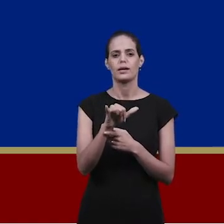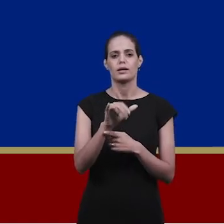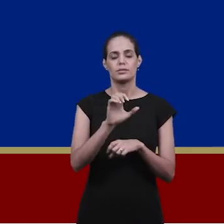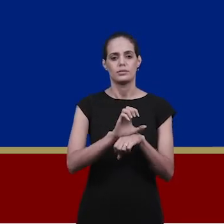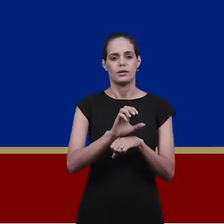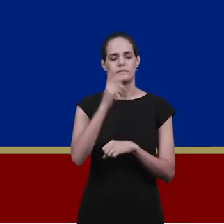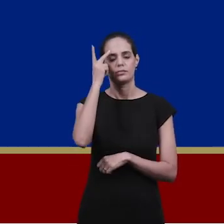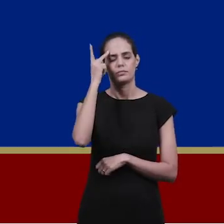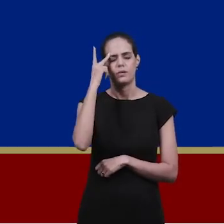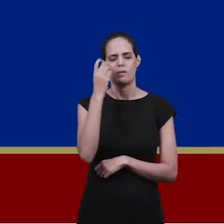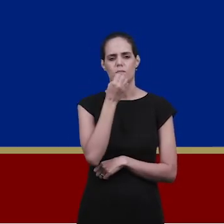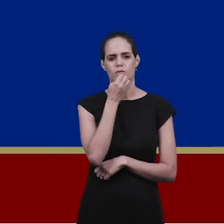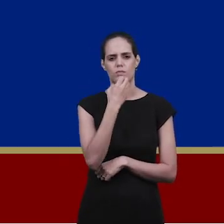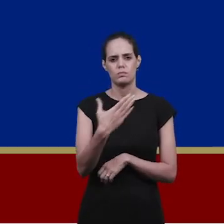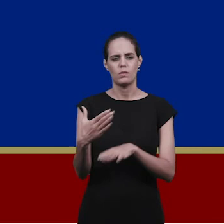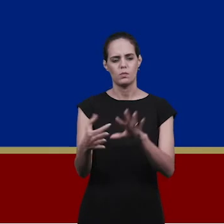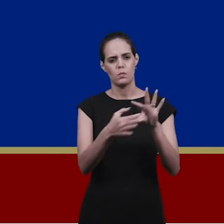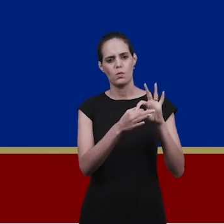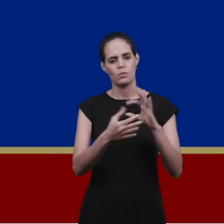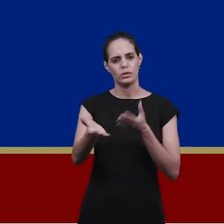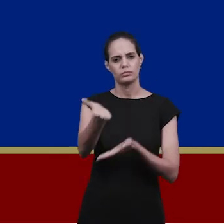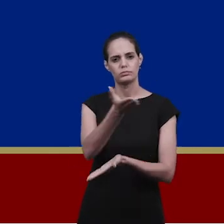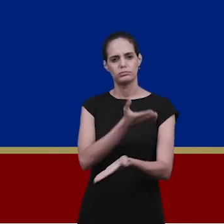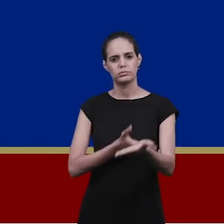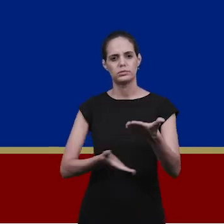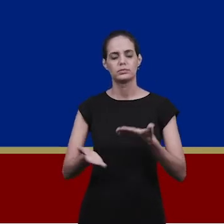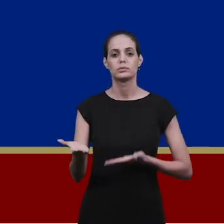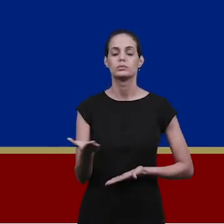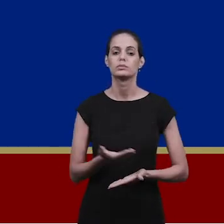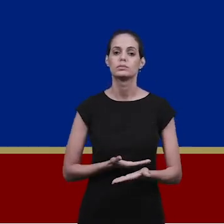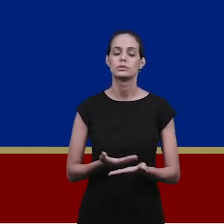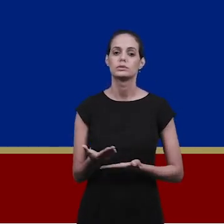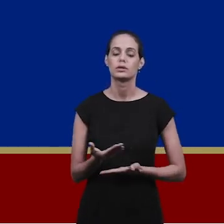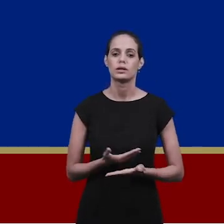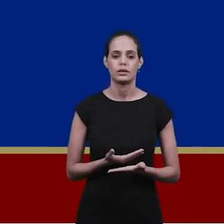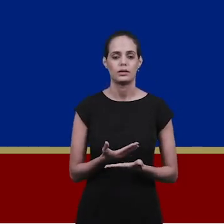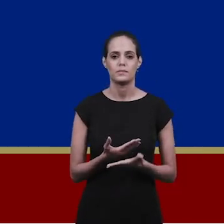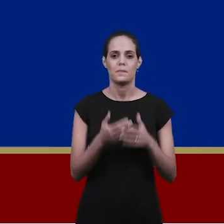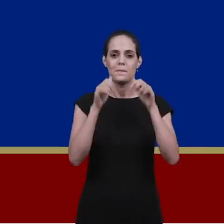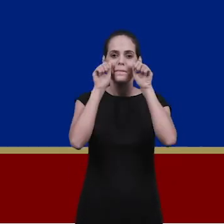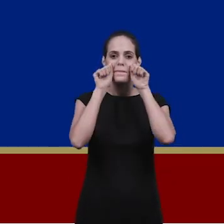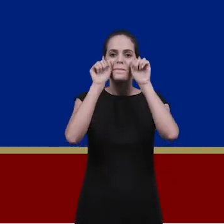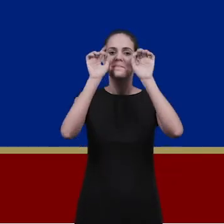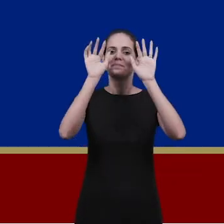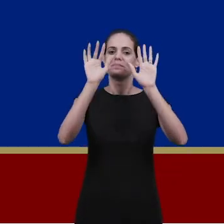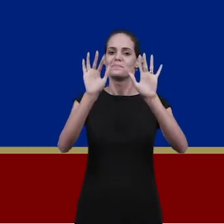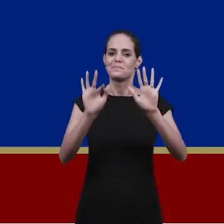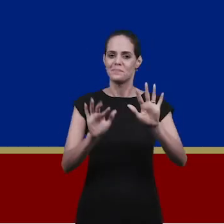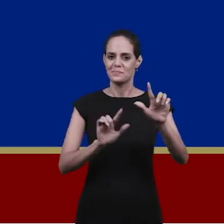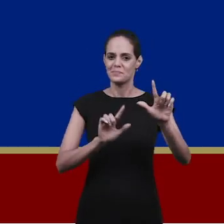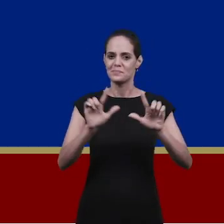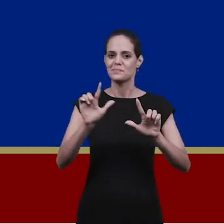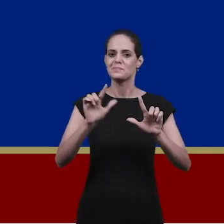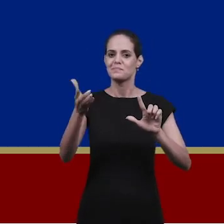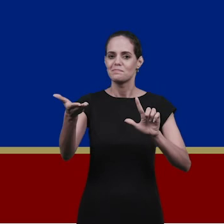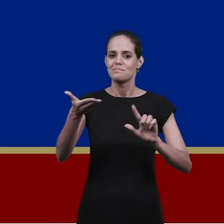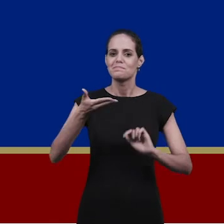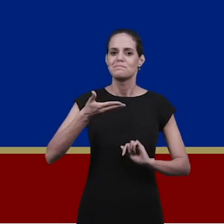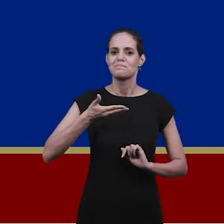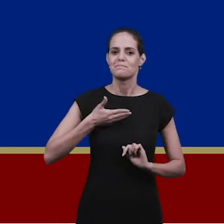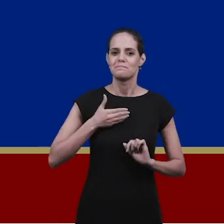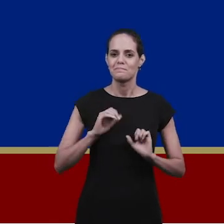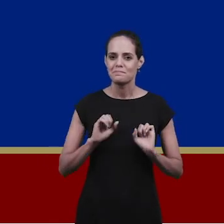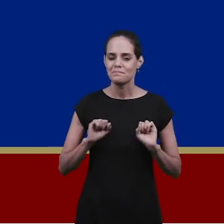Sueli Santana de São Paulo nous a écrit « Il est très bon que les frères, à travers ce poème